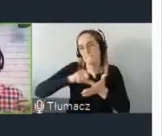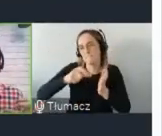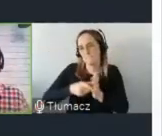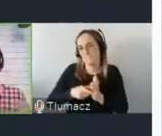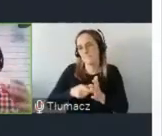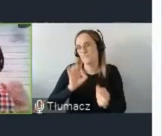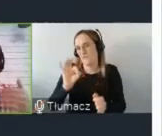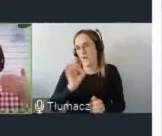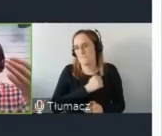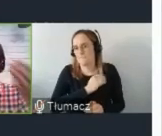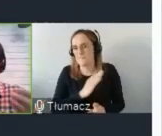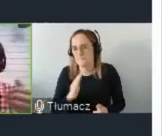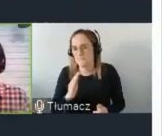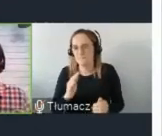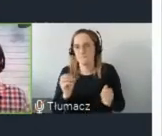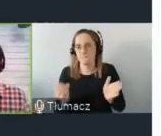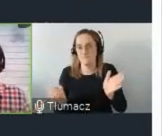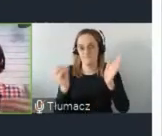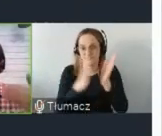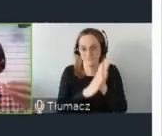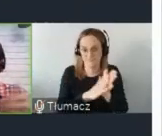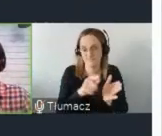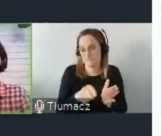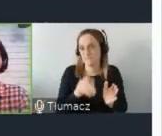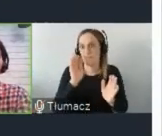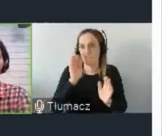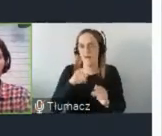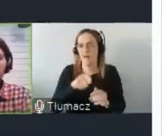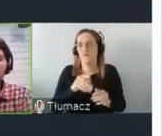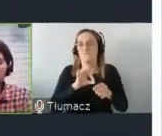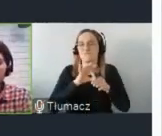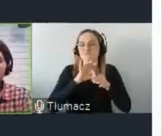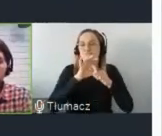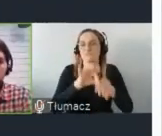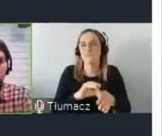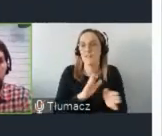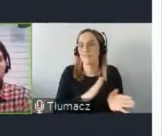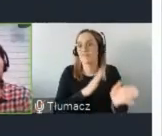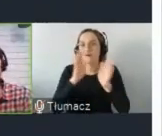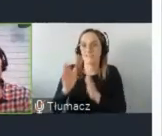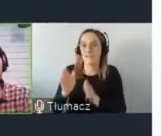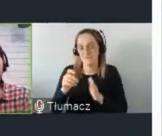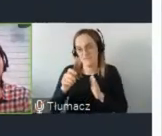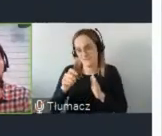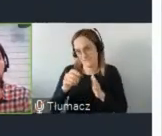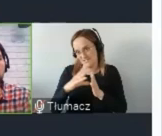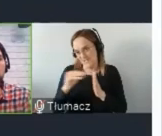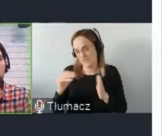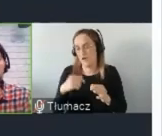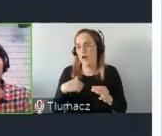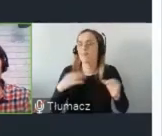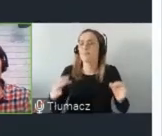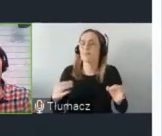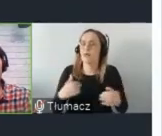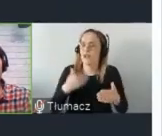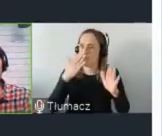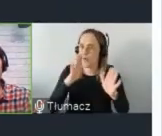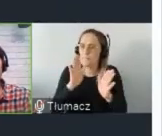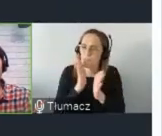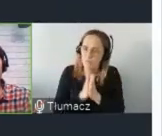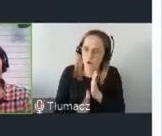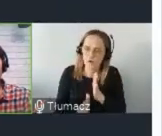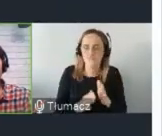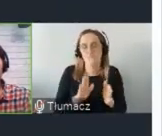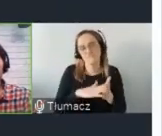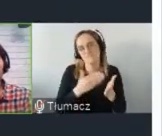swojej biblioteki i wrzucicie je do tego systemu i one będą przekierowywać do kolejnych zdjęć. No ale zacznijmy od czegoś prostego, niech to będzie dodanie tekstu